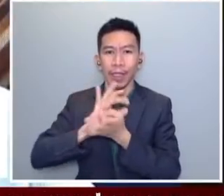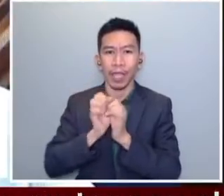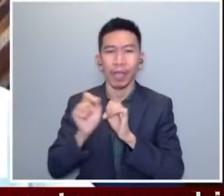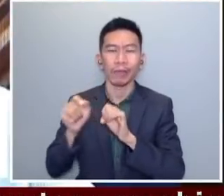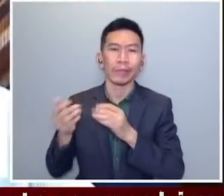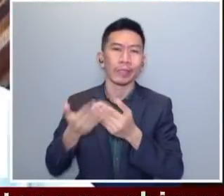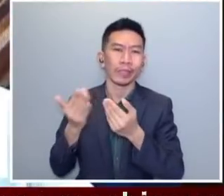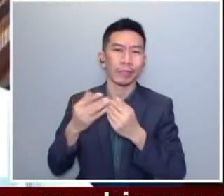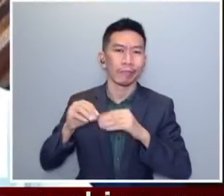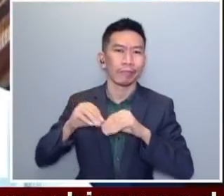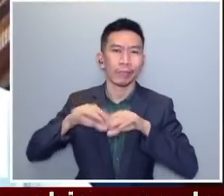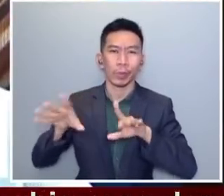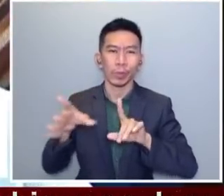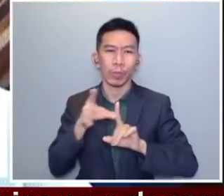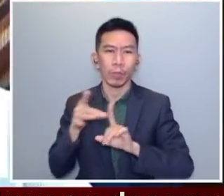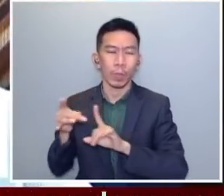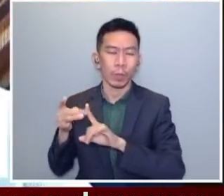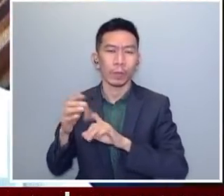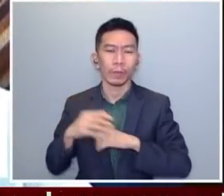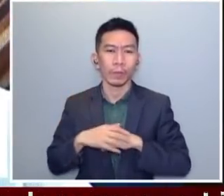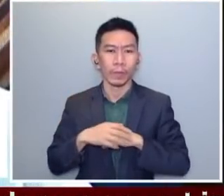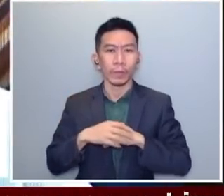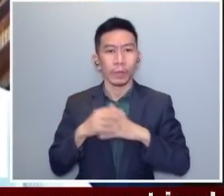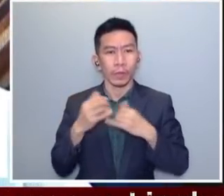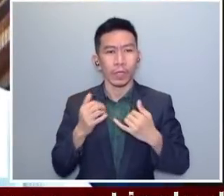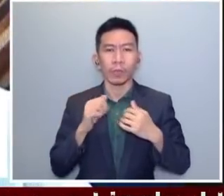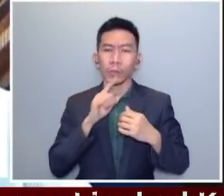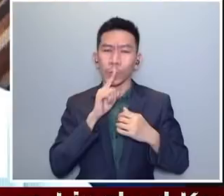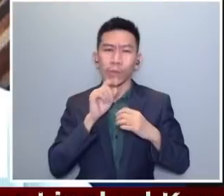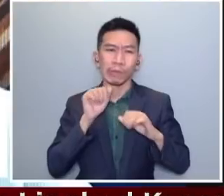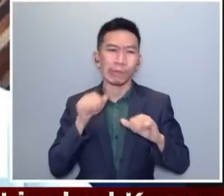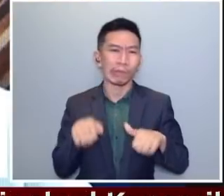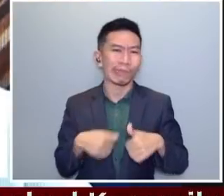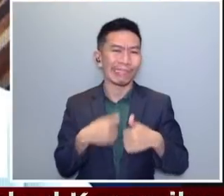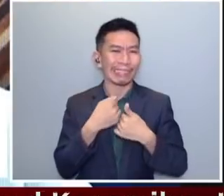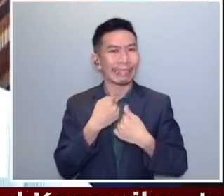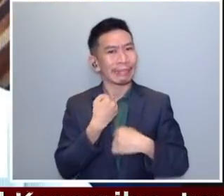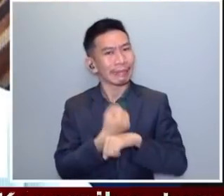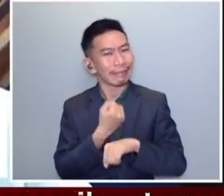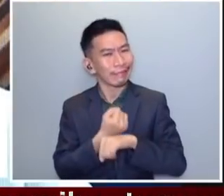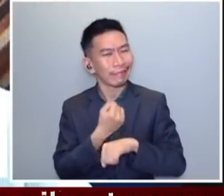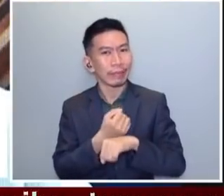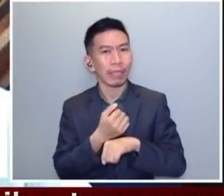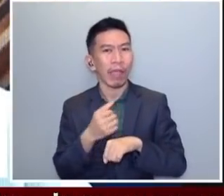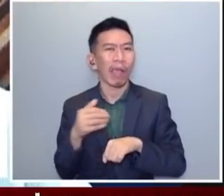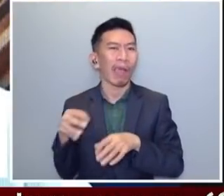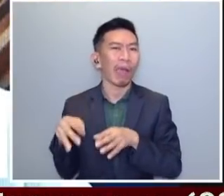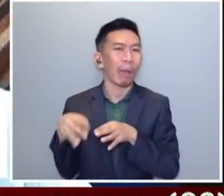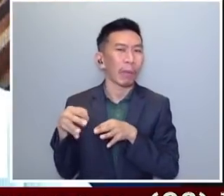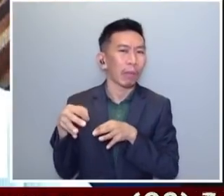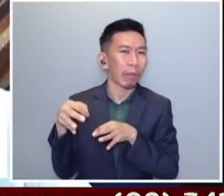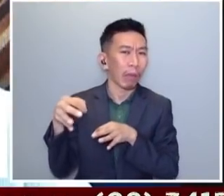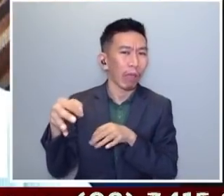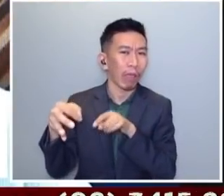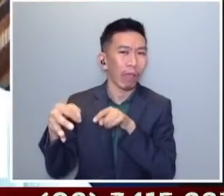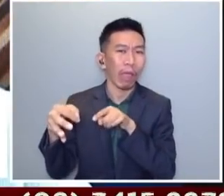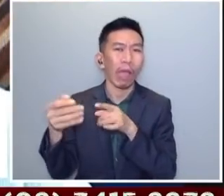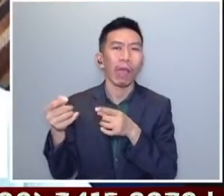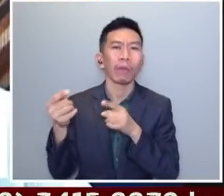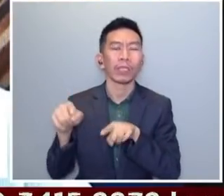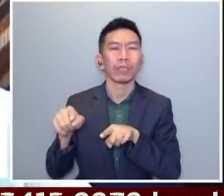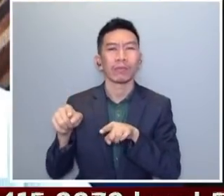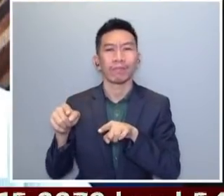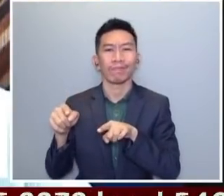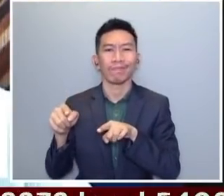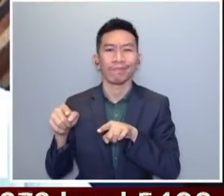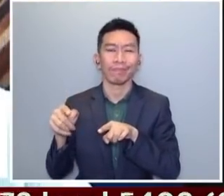challenging situation. And let's not wait, because if we wait too long, then we will be up